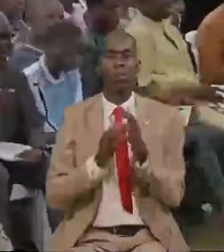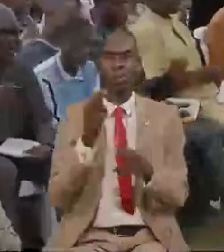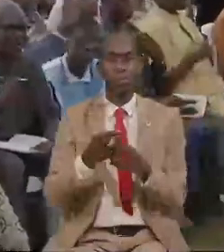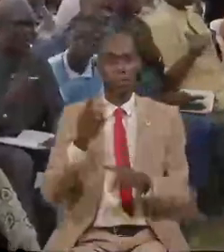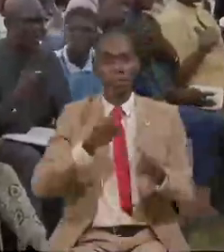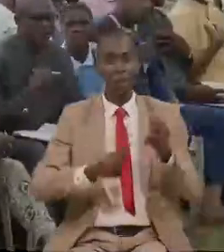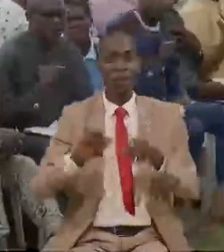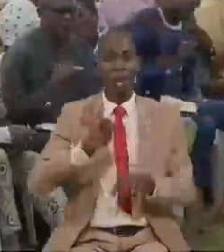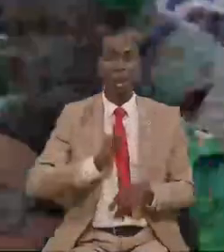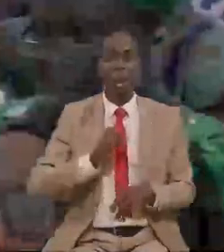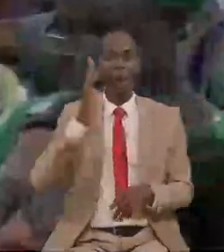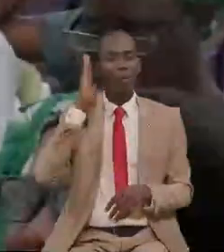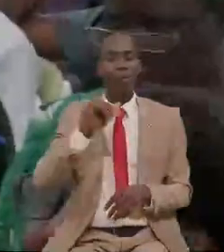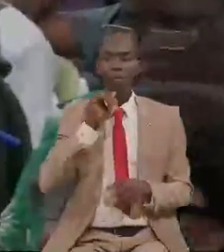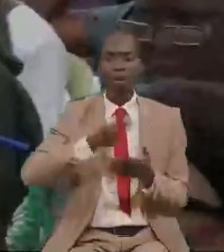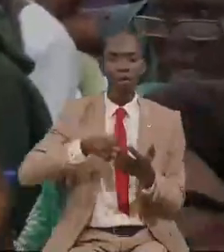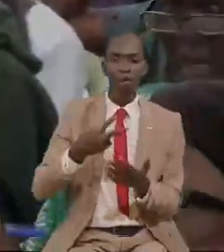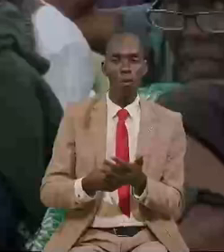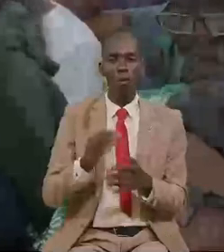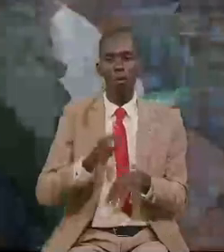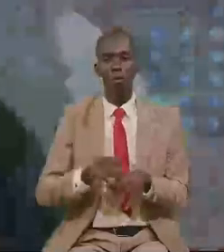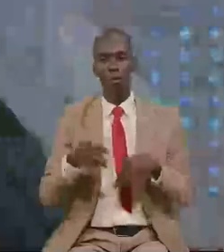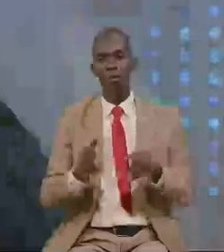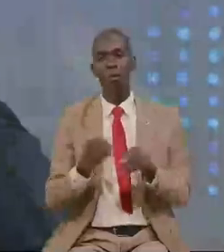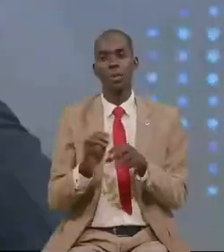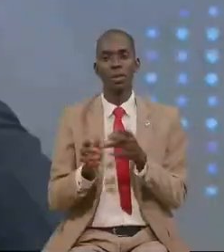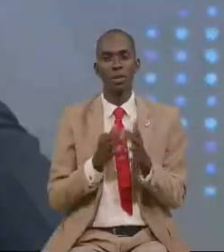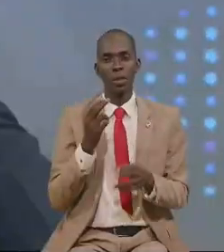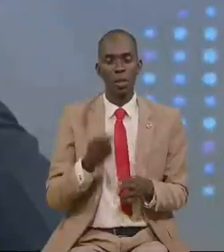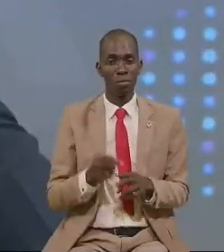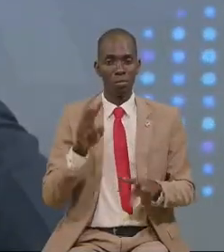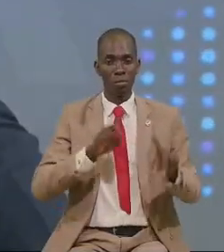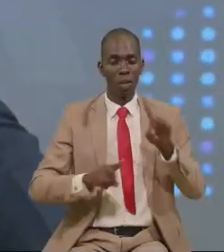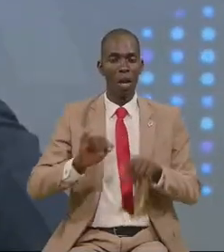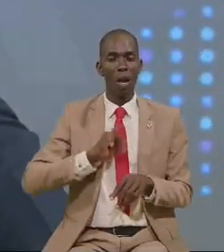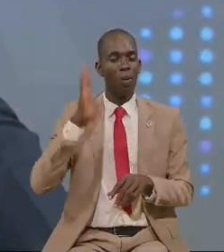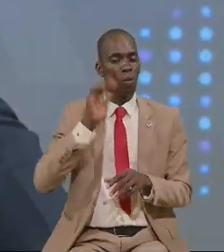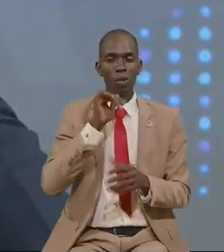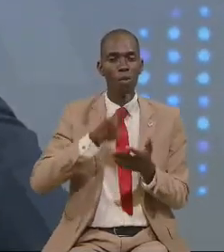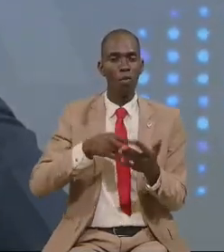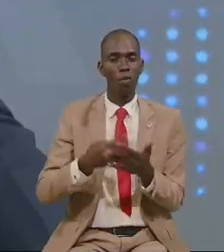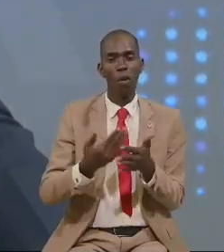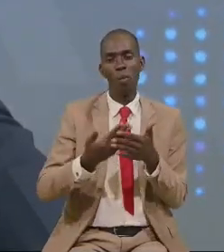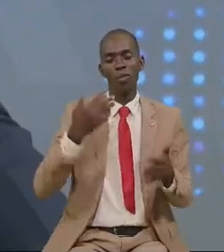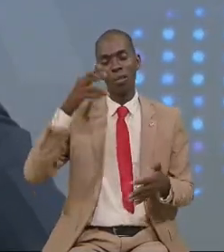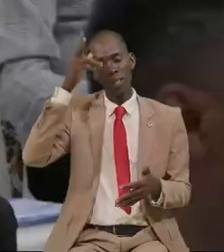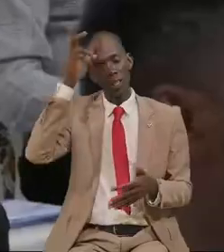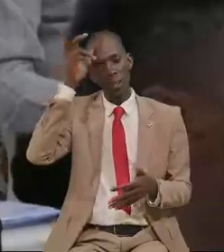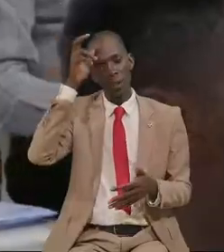Je ne tomberai pas au bord du chemin. Je ne tomberai pas devant Satan. Tu ne parles